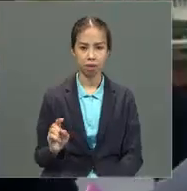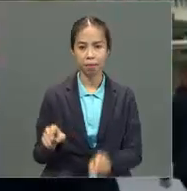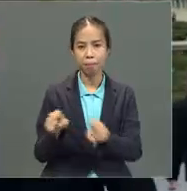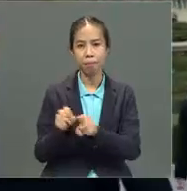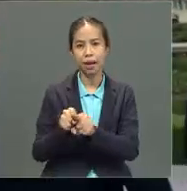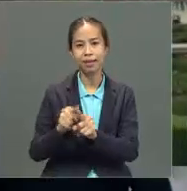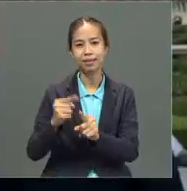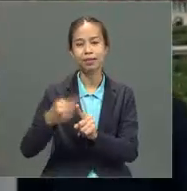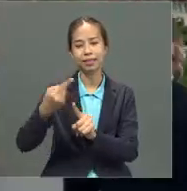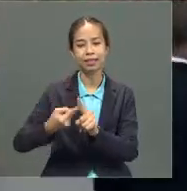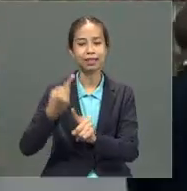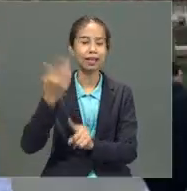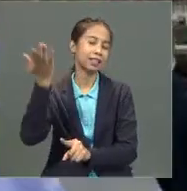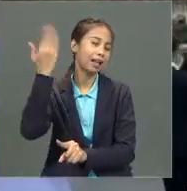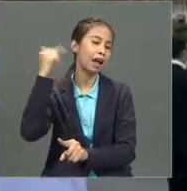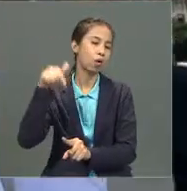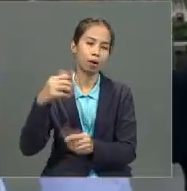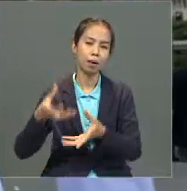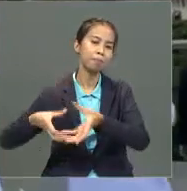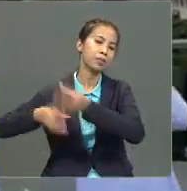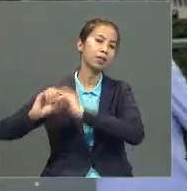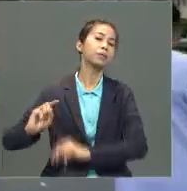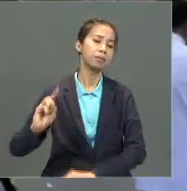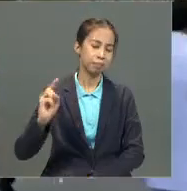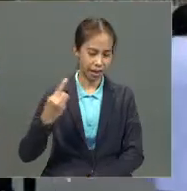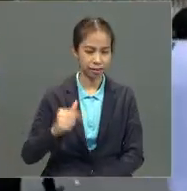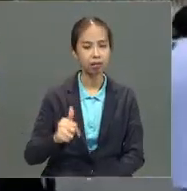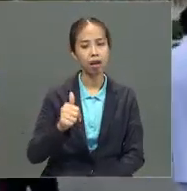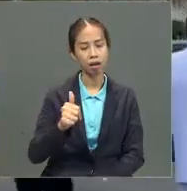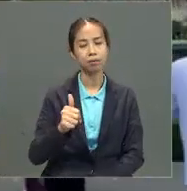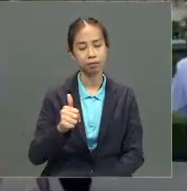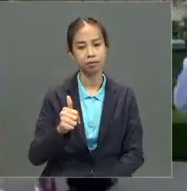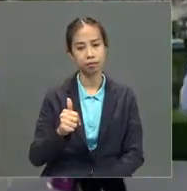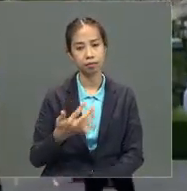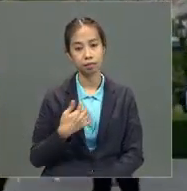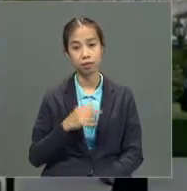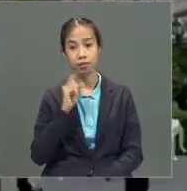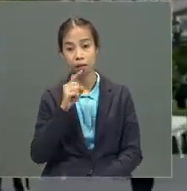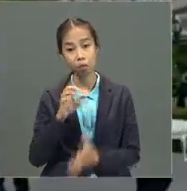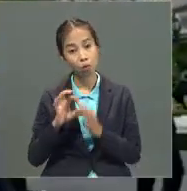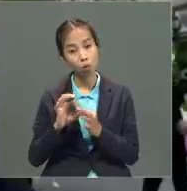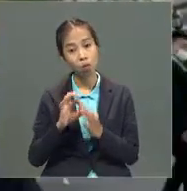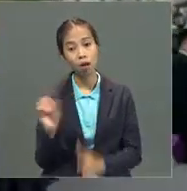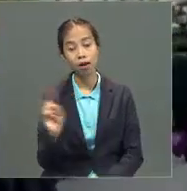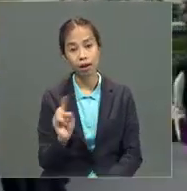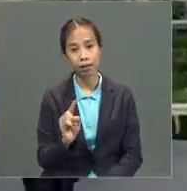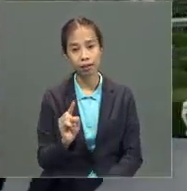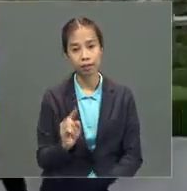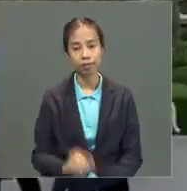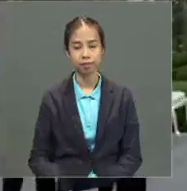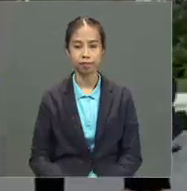ที่1เดือนที่ผ่านมาได ้ก็คือแบบที่เราทำมาก่อนหน้านี้ ใช่ครับใช่ครับ นายกมีความห่วงใยเป็นอะไรเป็นพิเศษไหมคะ ท่